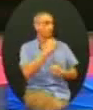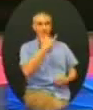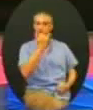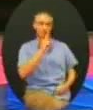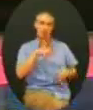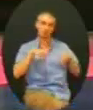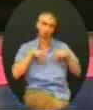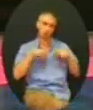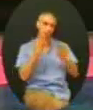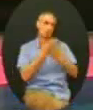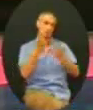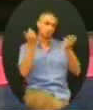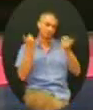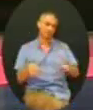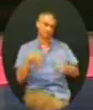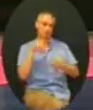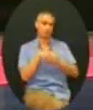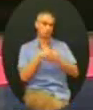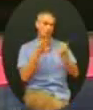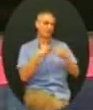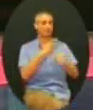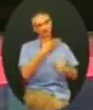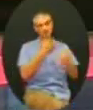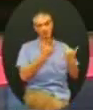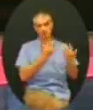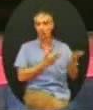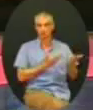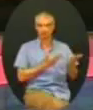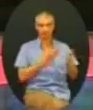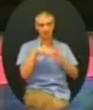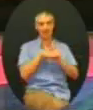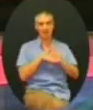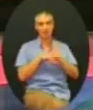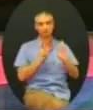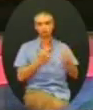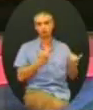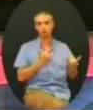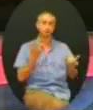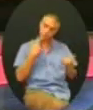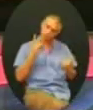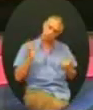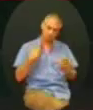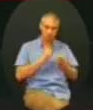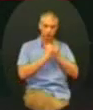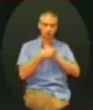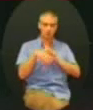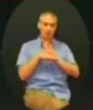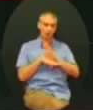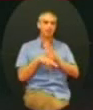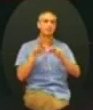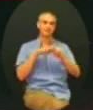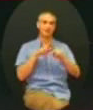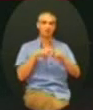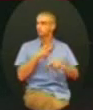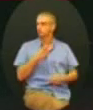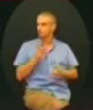גם לא השלימה עם העובדה שהפסידה בקרב הוועידה הנוכחית, בכללי המשחק הקיימים. אז היא אומרת, אני אשנה את כללי המשחק, ואז אני